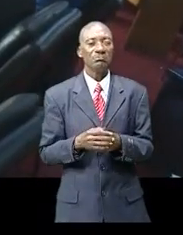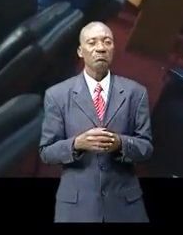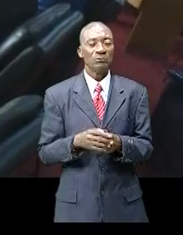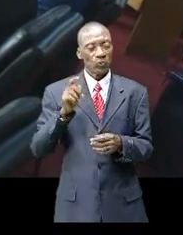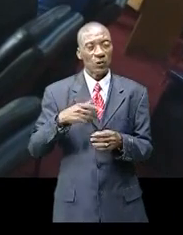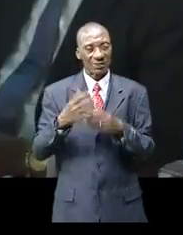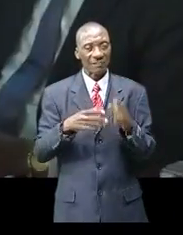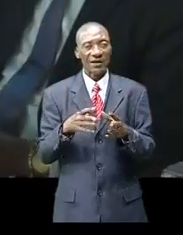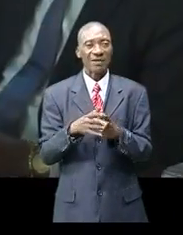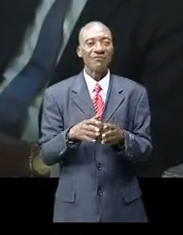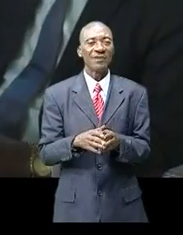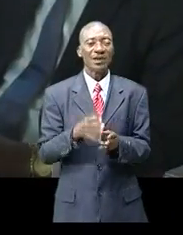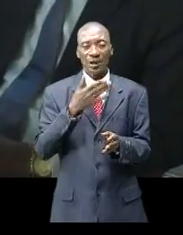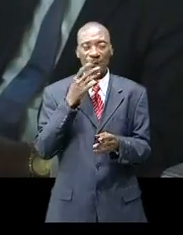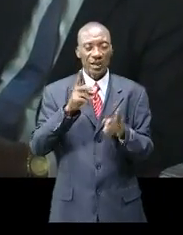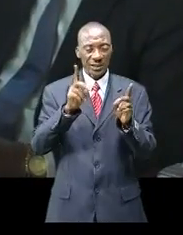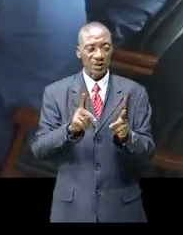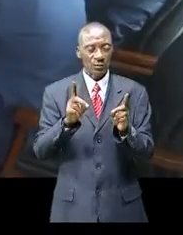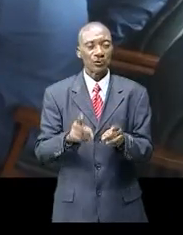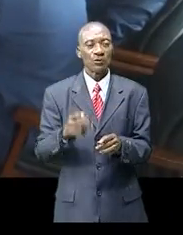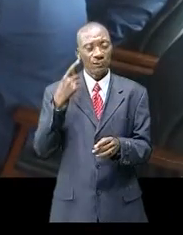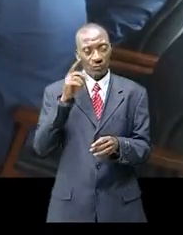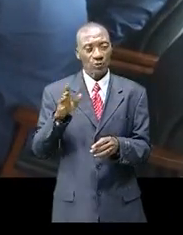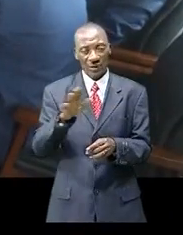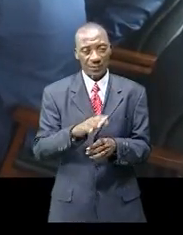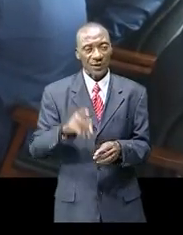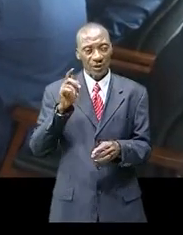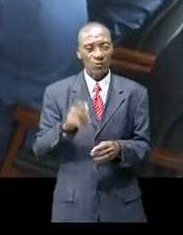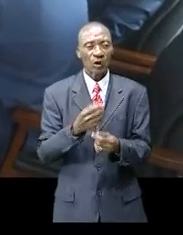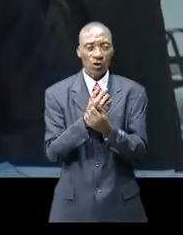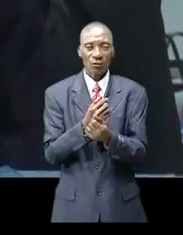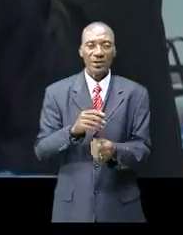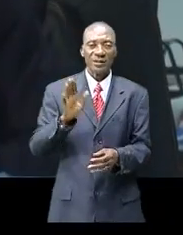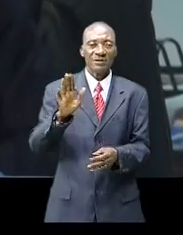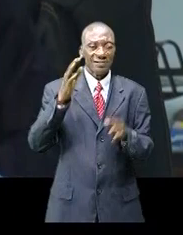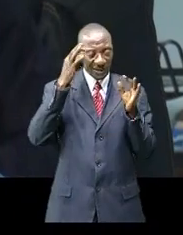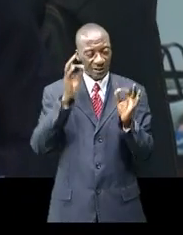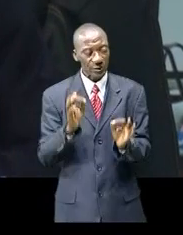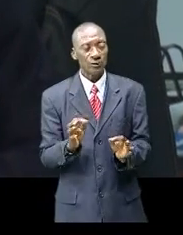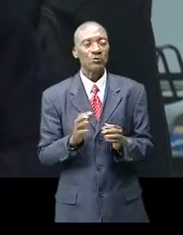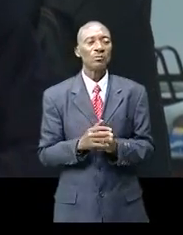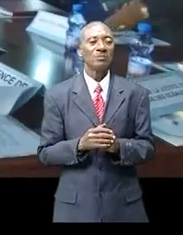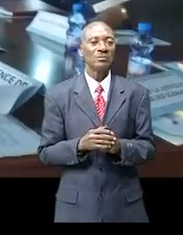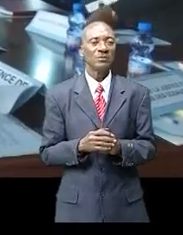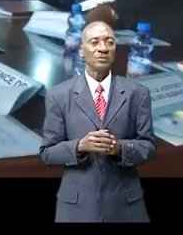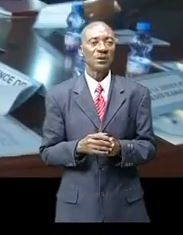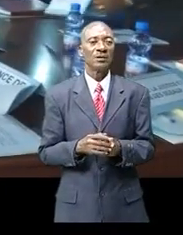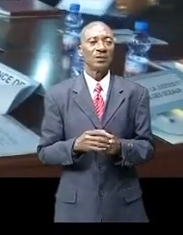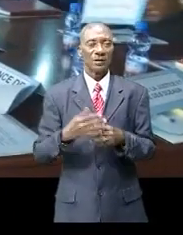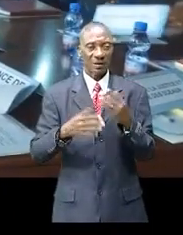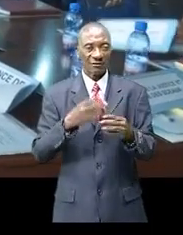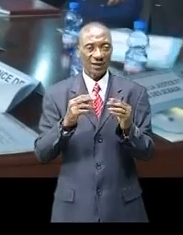disposition en vue de permettre au pays d'honorer ses obligations, c'est-à-dire être en phase avec les exigences de l'Union internationale